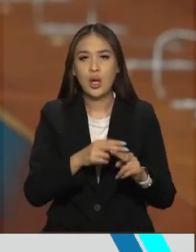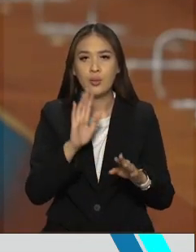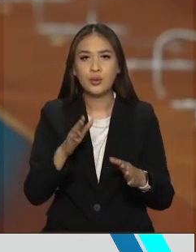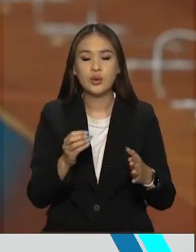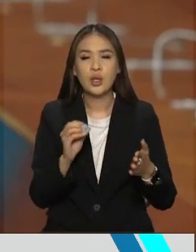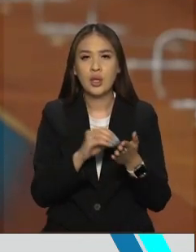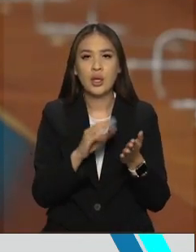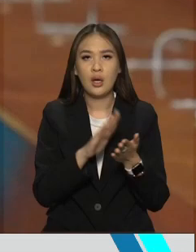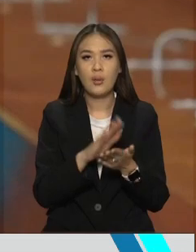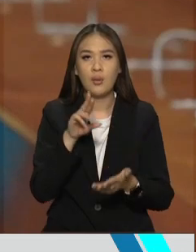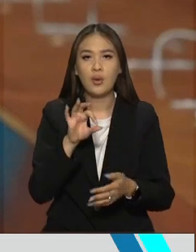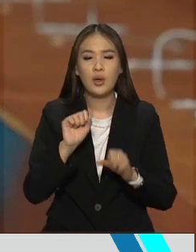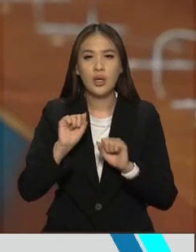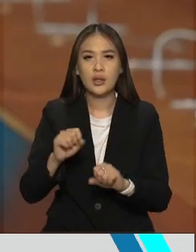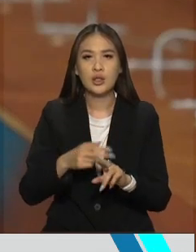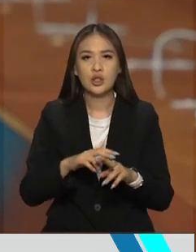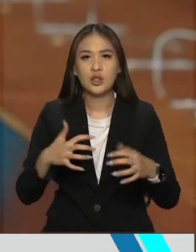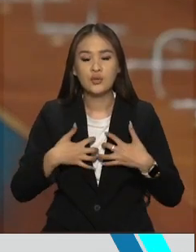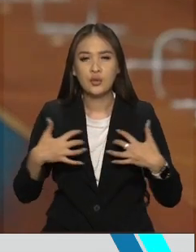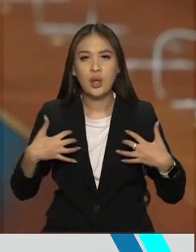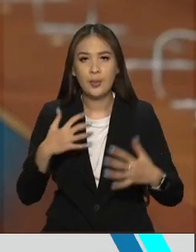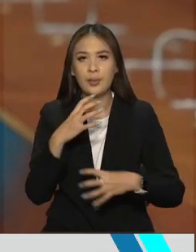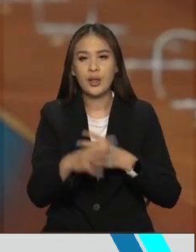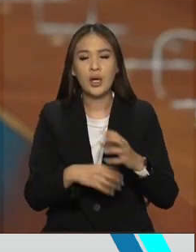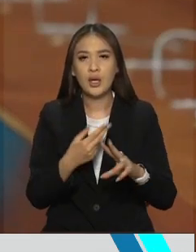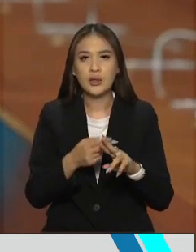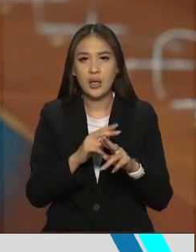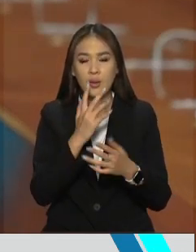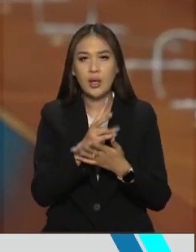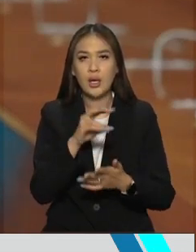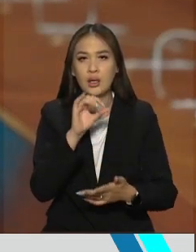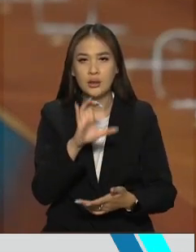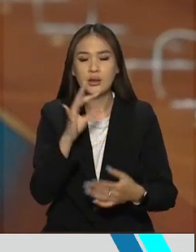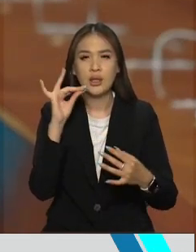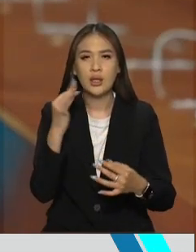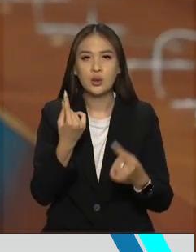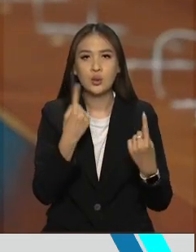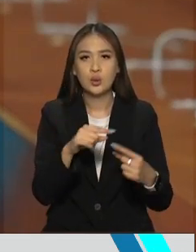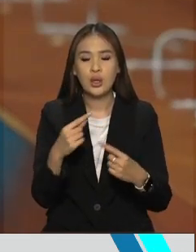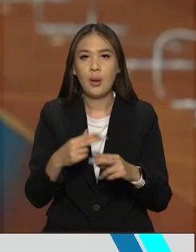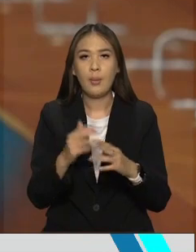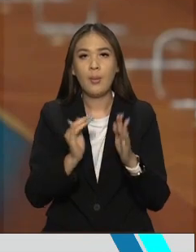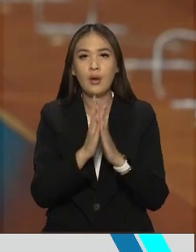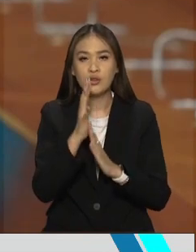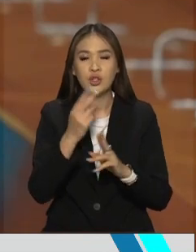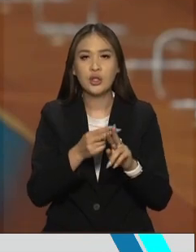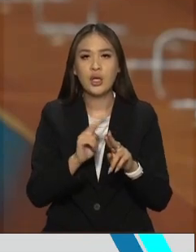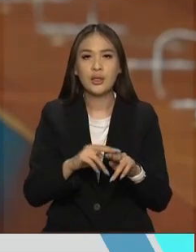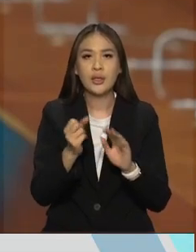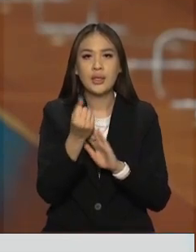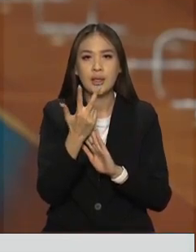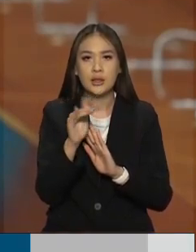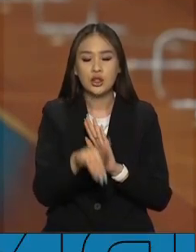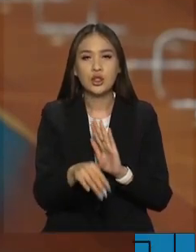организации по охране животного мира защите и воспроизводству лесов и другие в целом повышение коснется почти 13